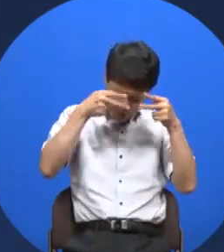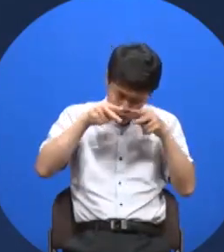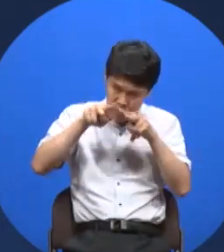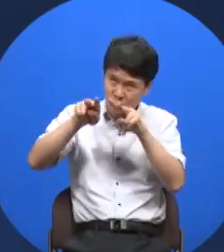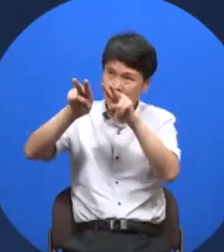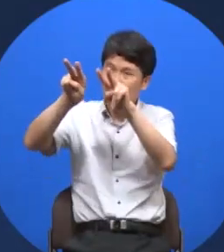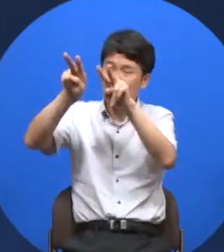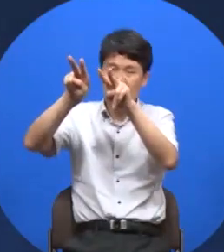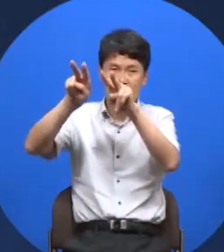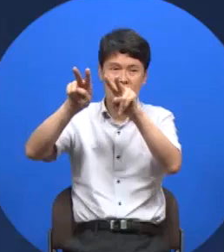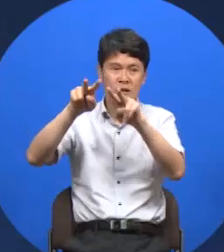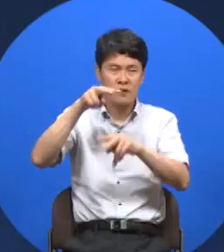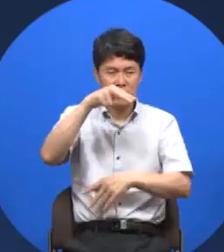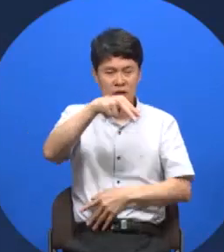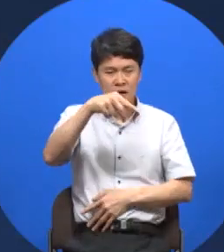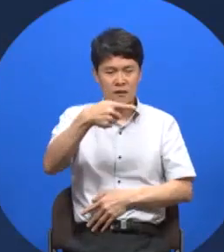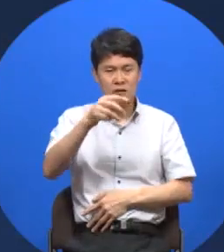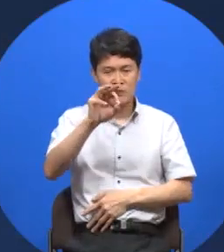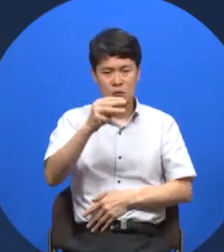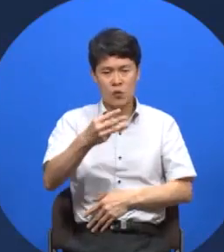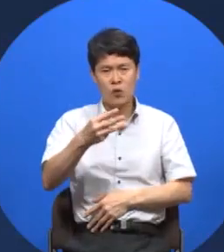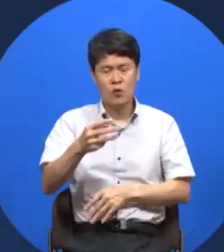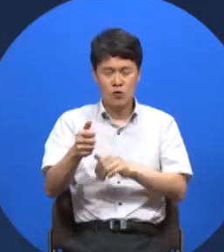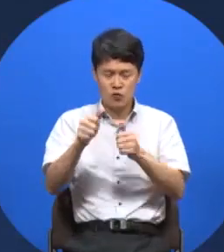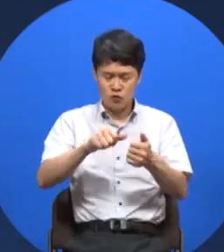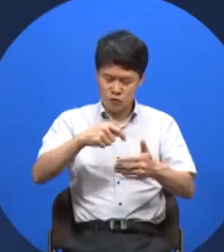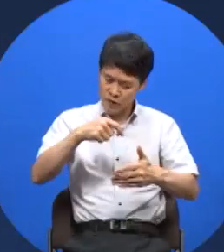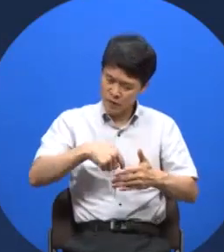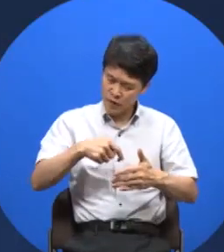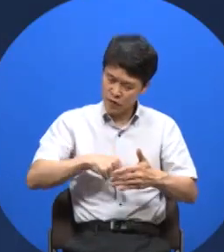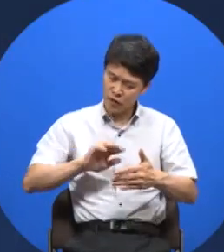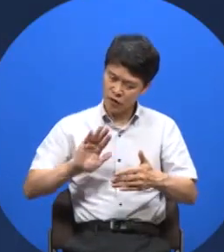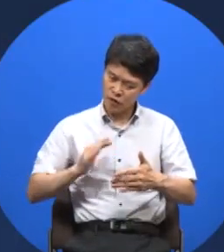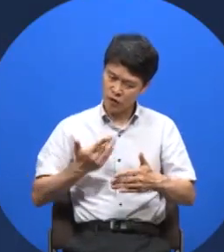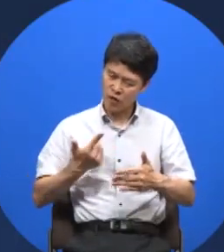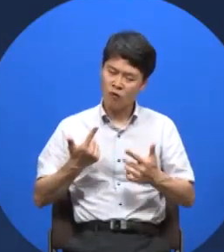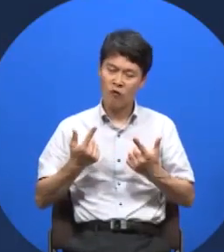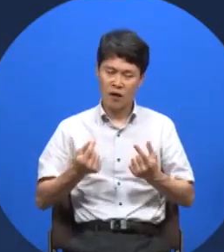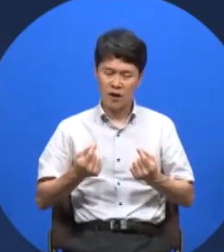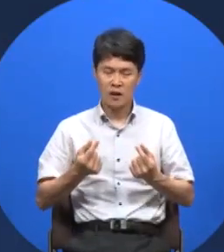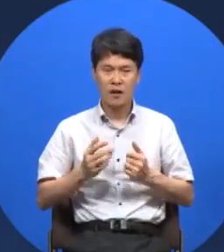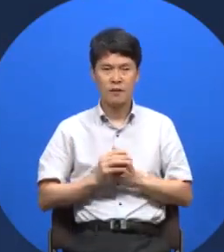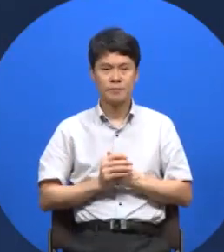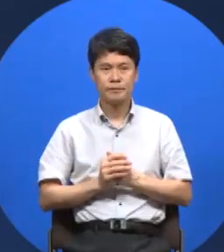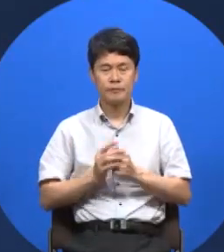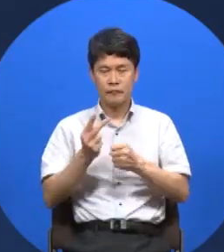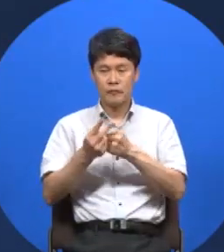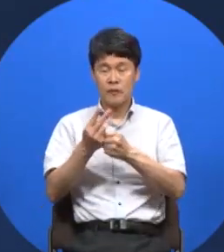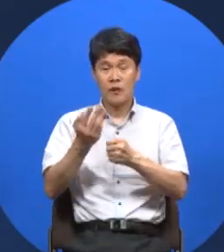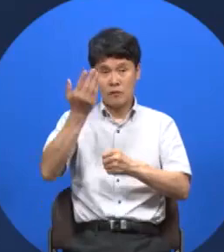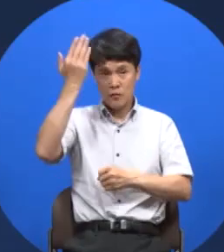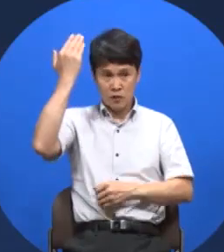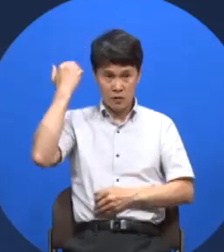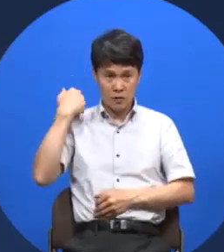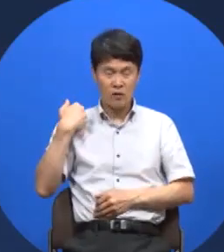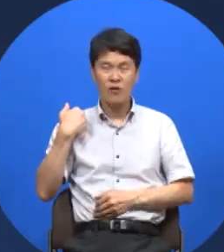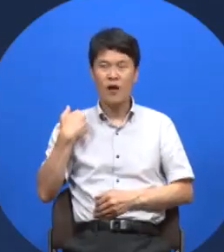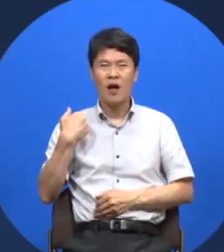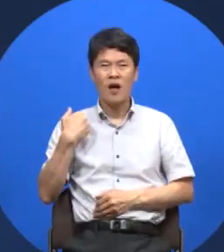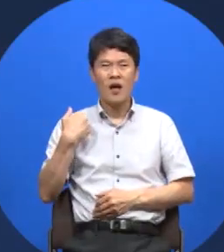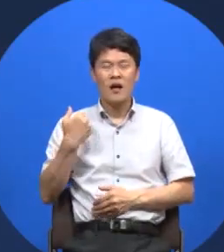하는 스월의 뱃속이 된 것입니다. 수년 전 이 땅에 베스트셀러로 소개되었던 책